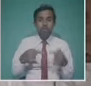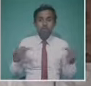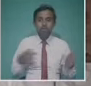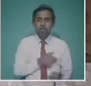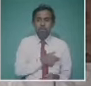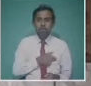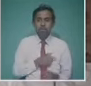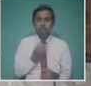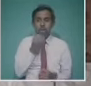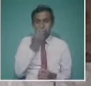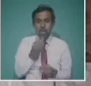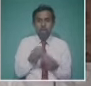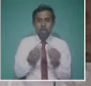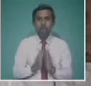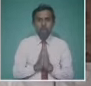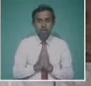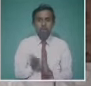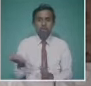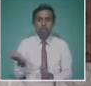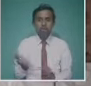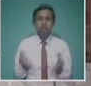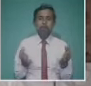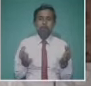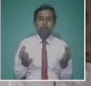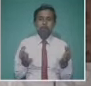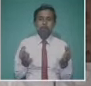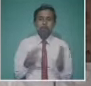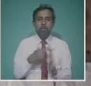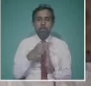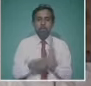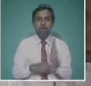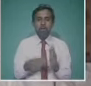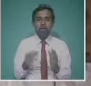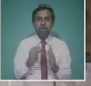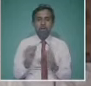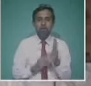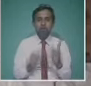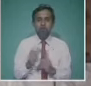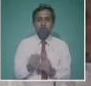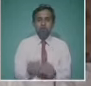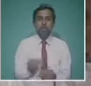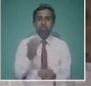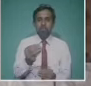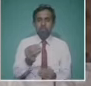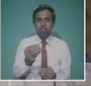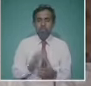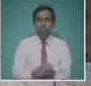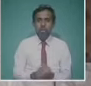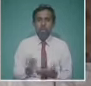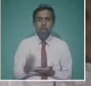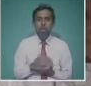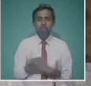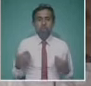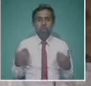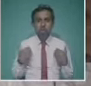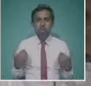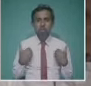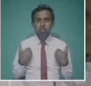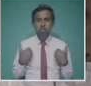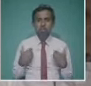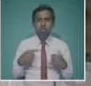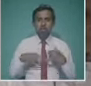නායකතුමාට මල් තියලා වඳින්න ඕනේ එතුමියට පිනට ජාතික ලැයිස්තුවේ මන්ත්‍රීකමක් ලබා දුන්නට මොකද අපි ඔක්කොම මහන්සි වෙලා තමයි මේ